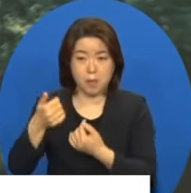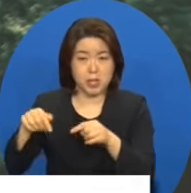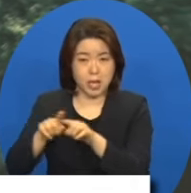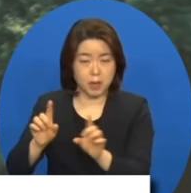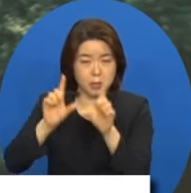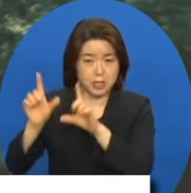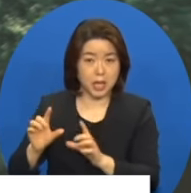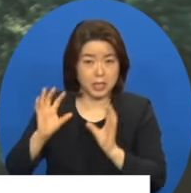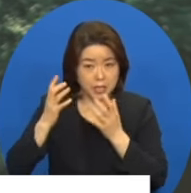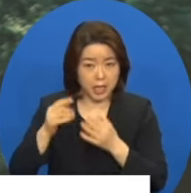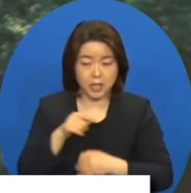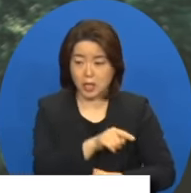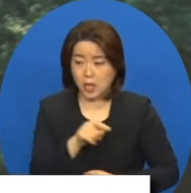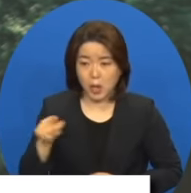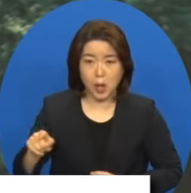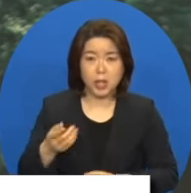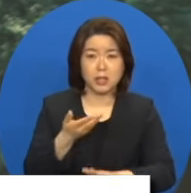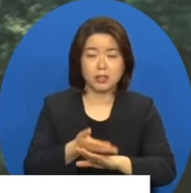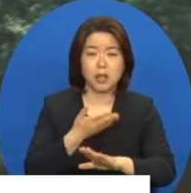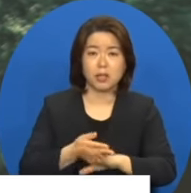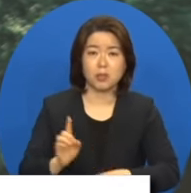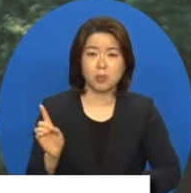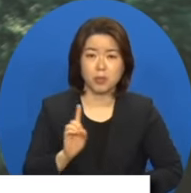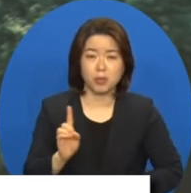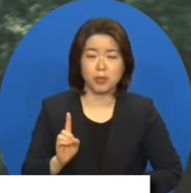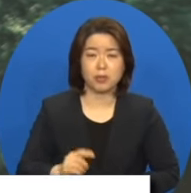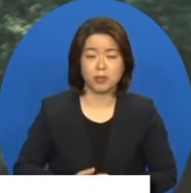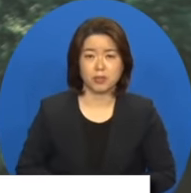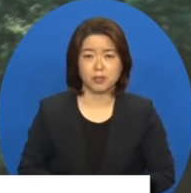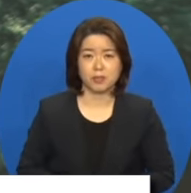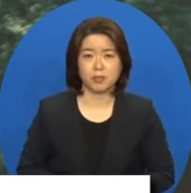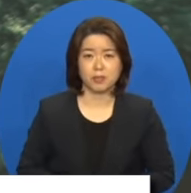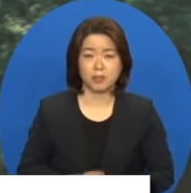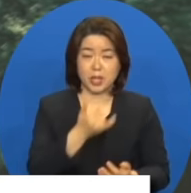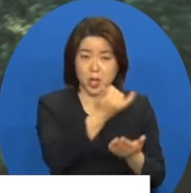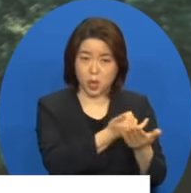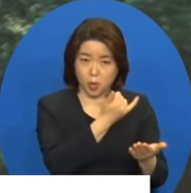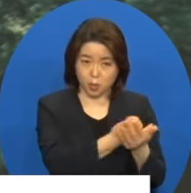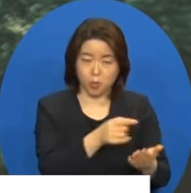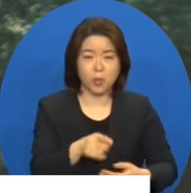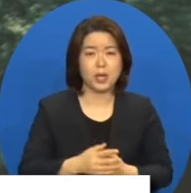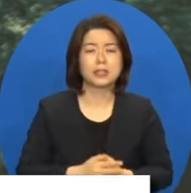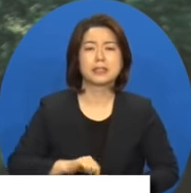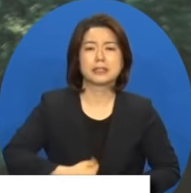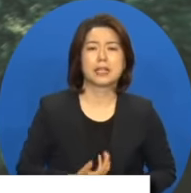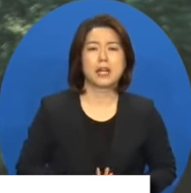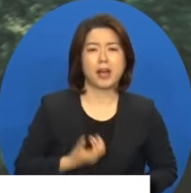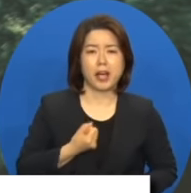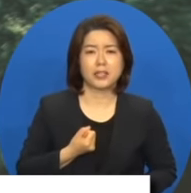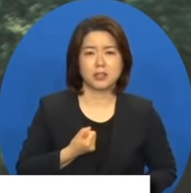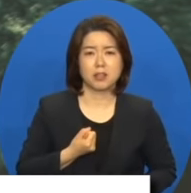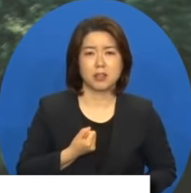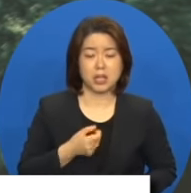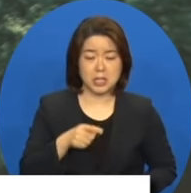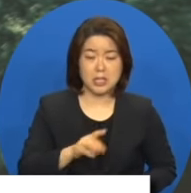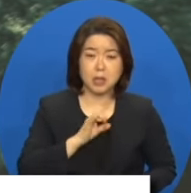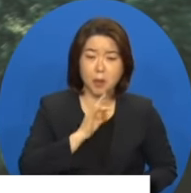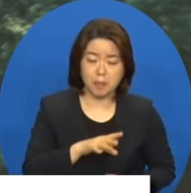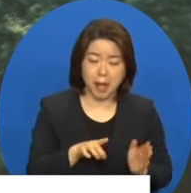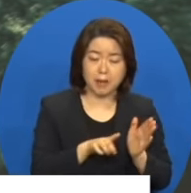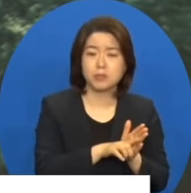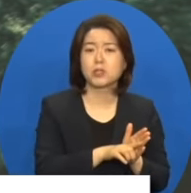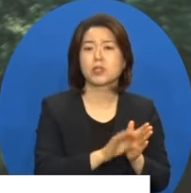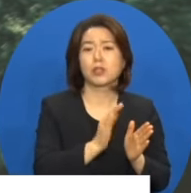사는 아이와 어떤 차이가 있는 줄 아십니까? 고아는 자기가 가진 것 그것밖에는 믿을